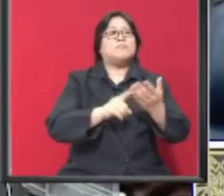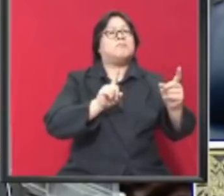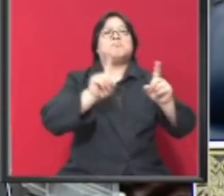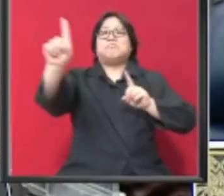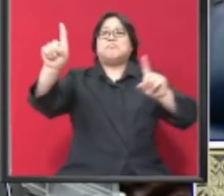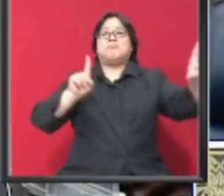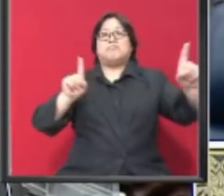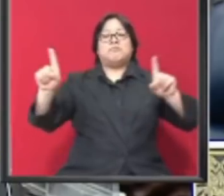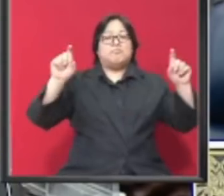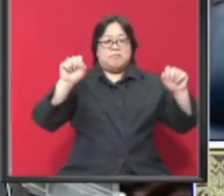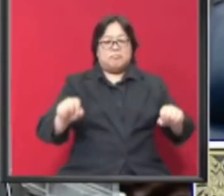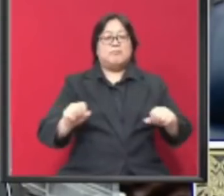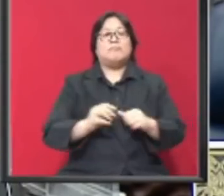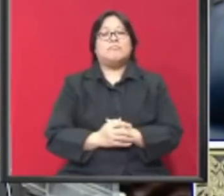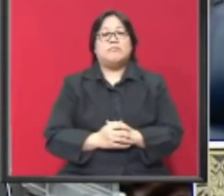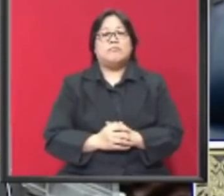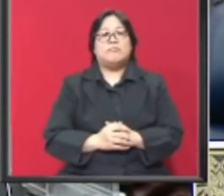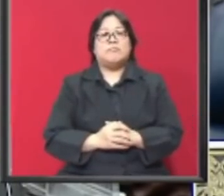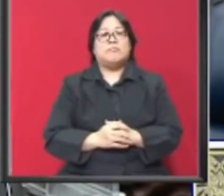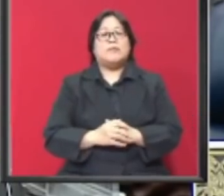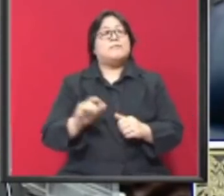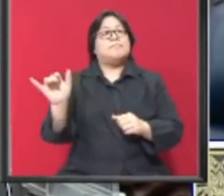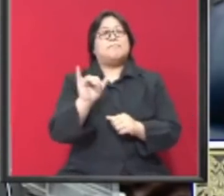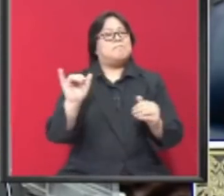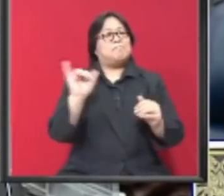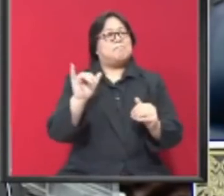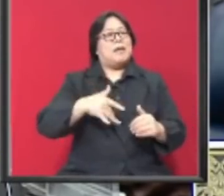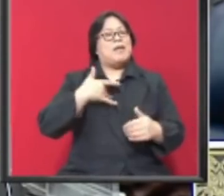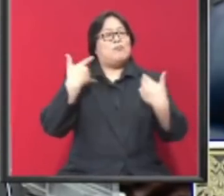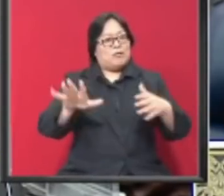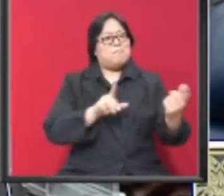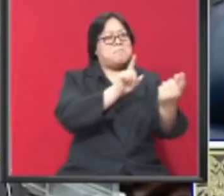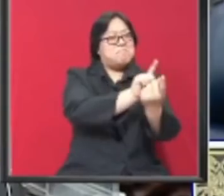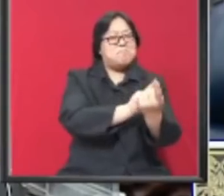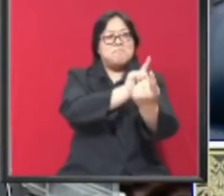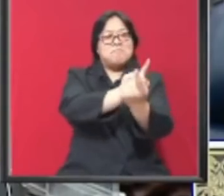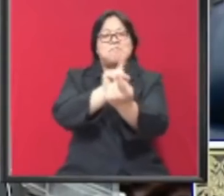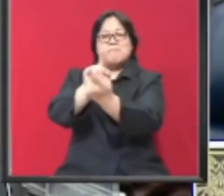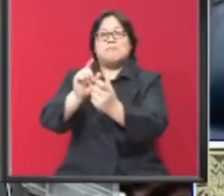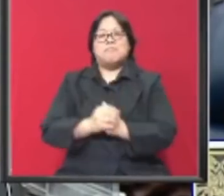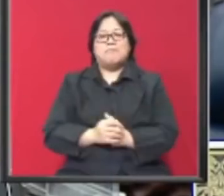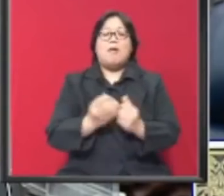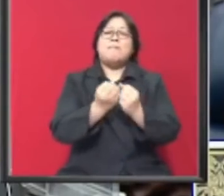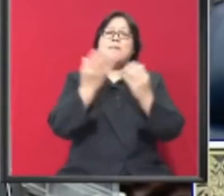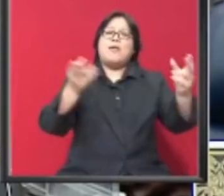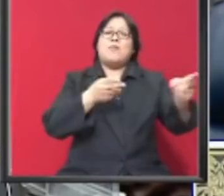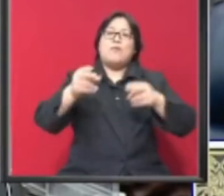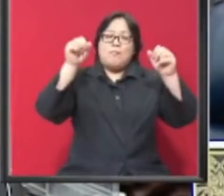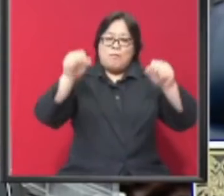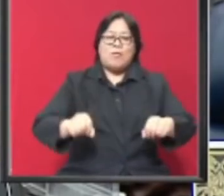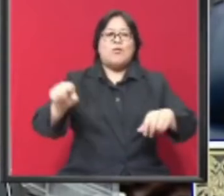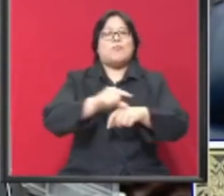jauh seolah-olah sudah bertemu banyaklah urusan yang boleh Guna